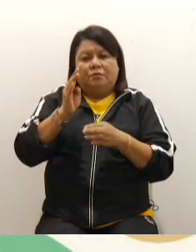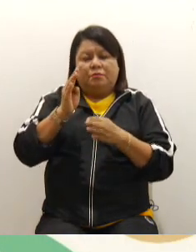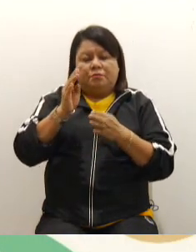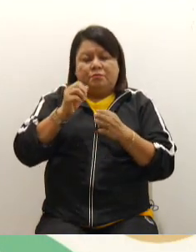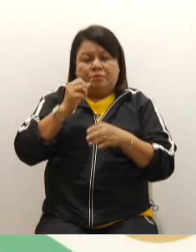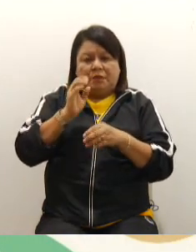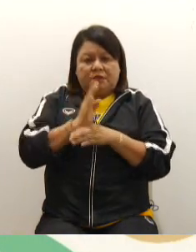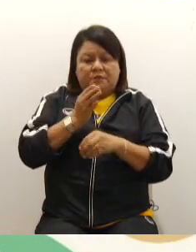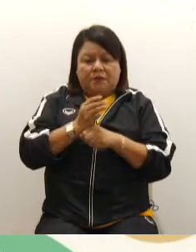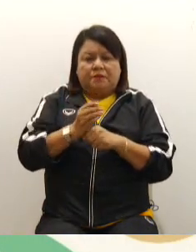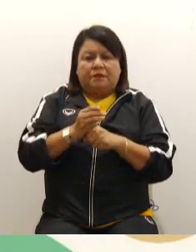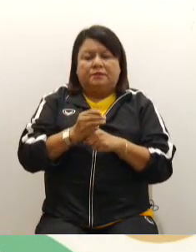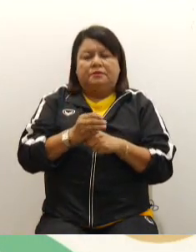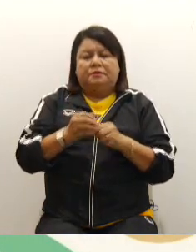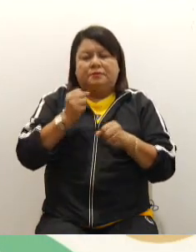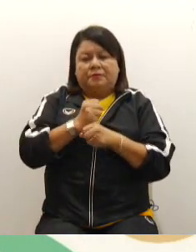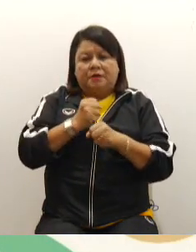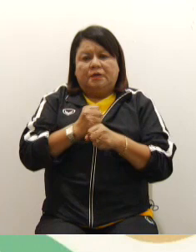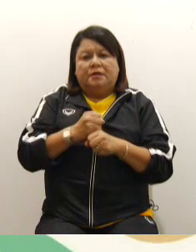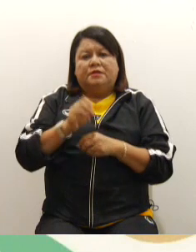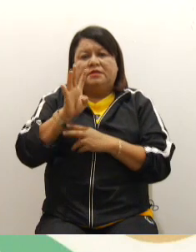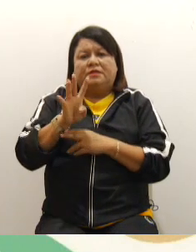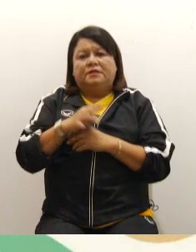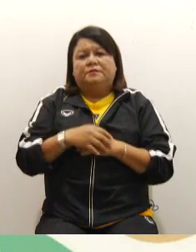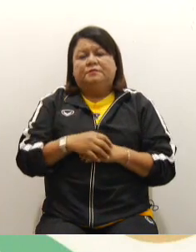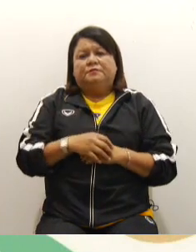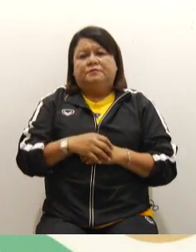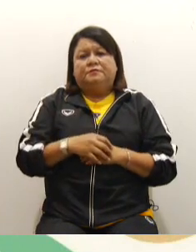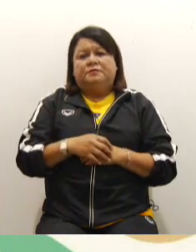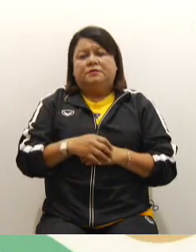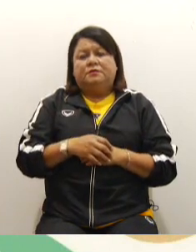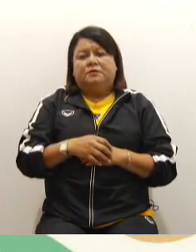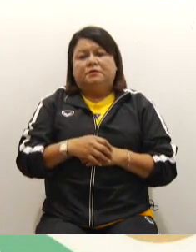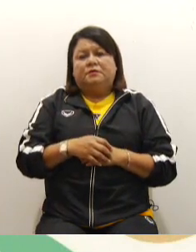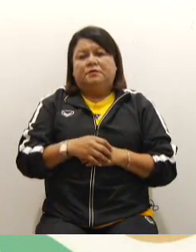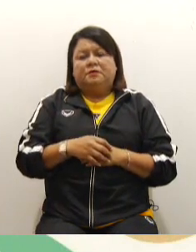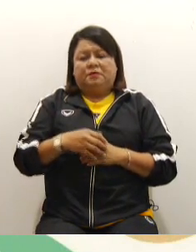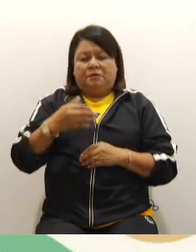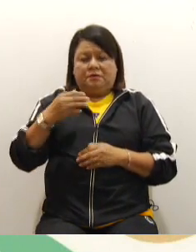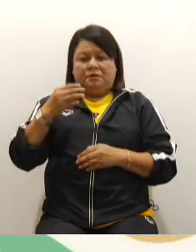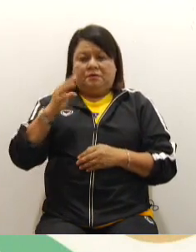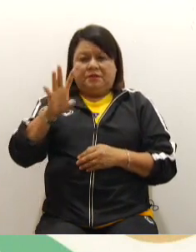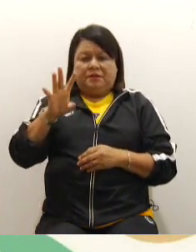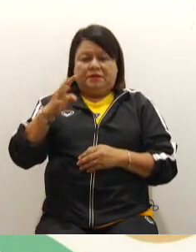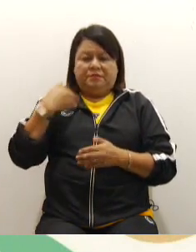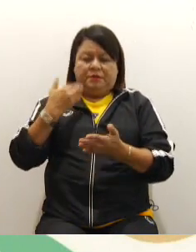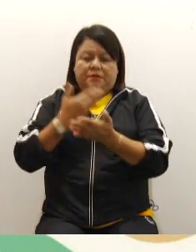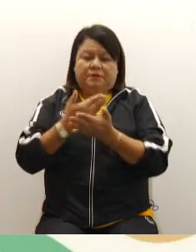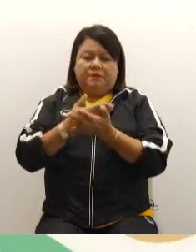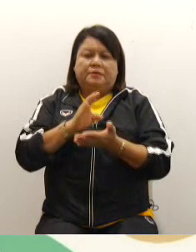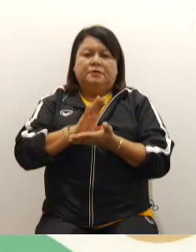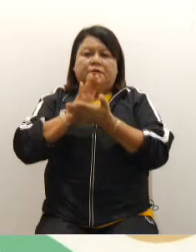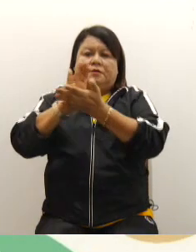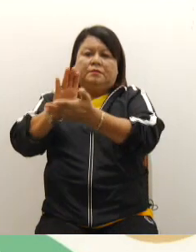นะคะและอย่างที่4ซึ่งหายากมากเลยในประเทศไทยเนื่องจากว่ามีงบมาในการที่จะออกแบบและติดตั้งเสร็จเรียบร้อยแล้ว